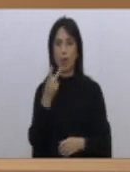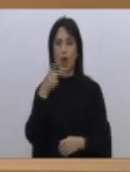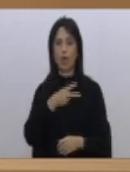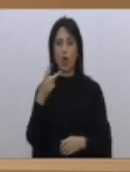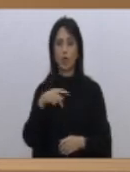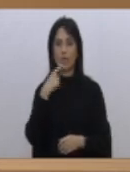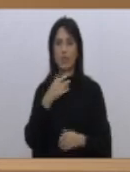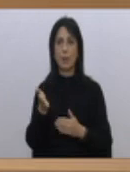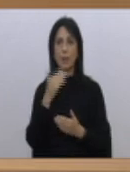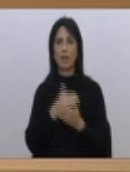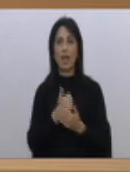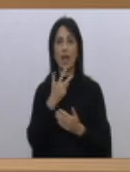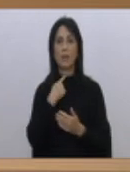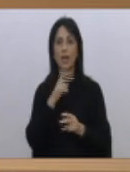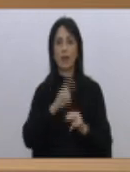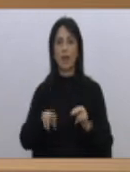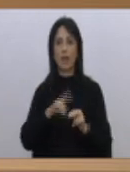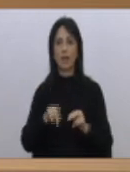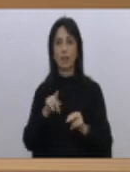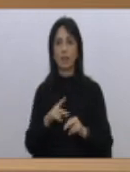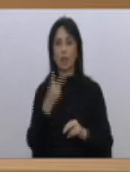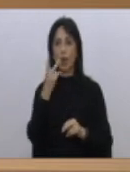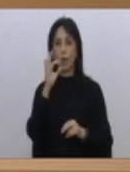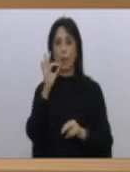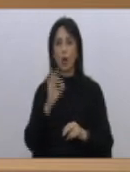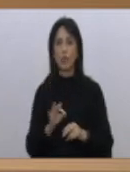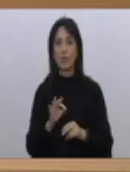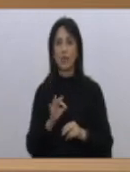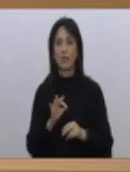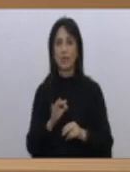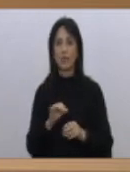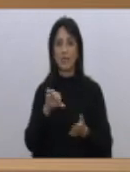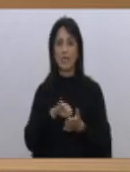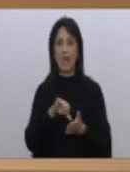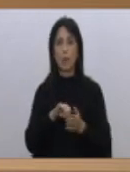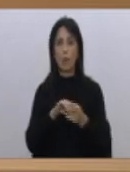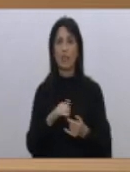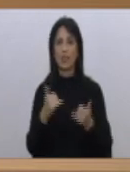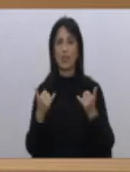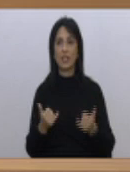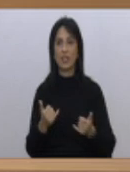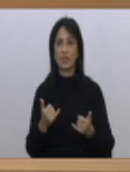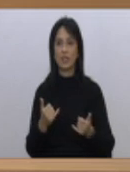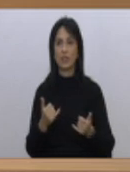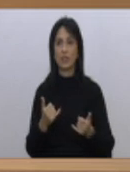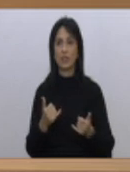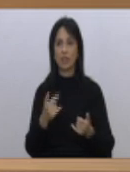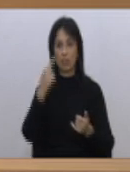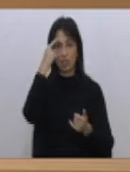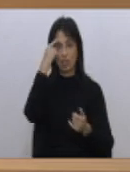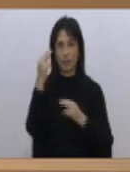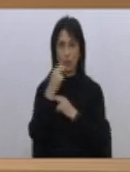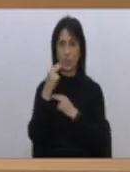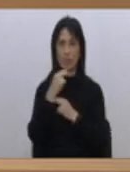2020 წლის მერე რამდენი ხმა დაგაკლდათ. 2%-იანი წარმომადგენლობა დღეს ჭუას